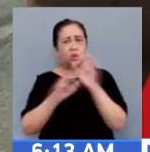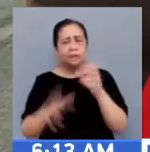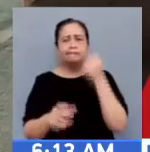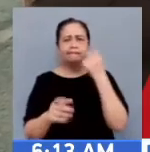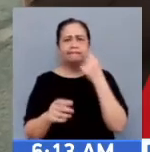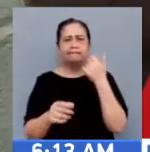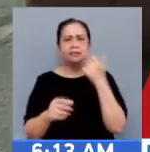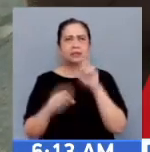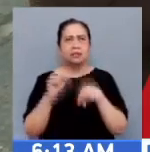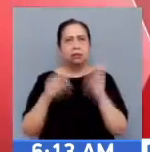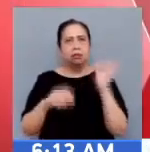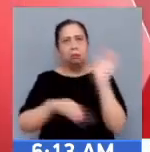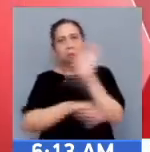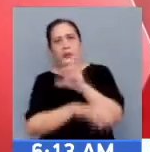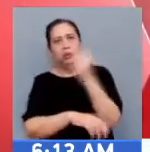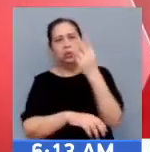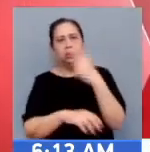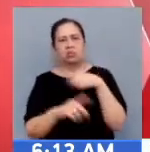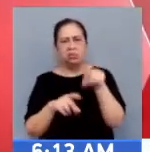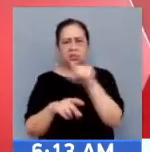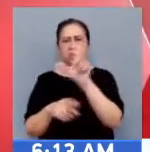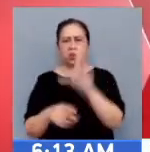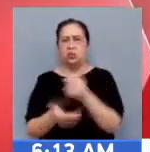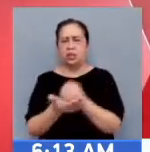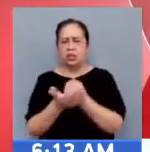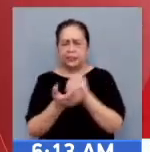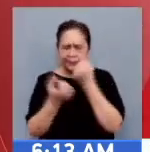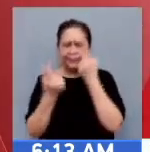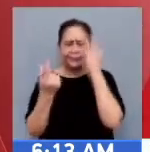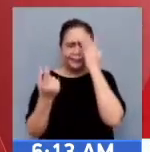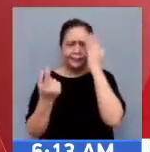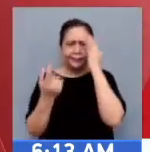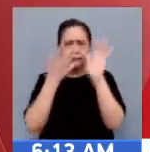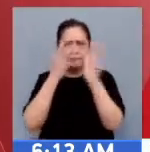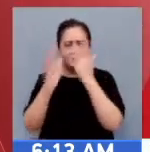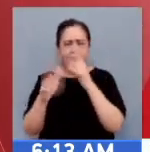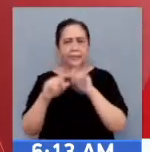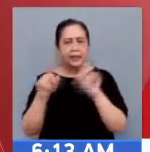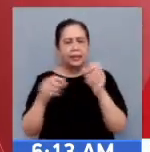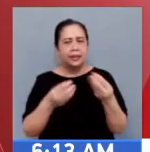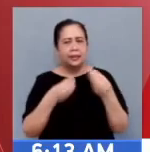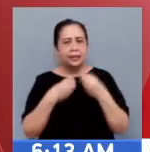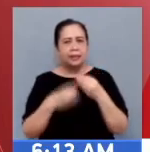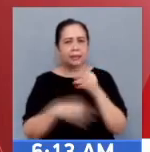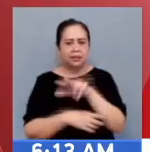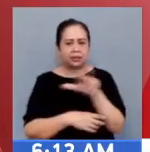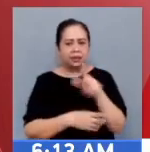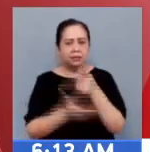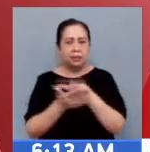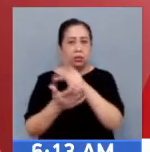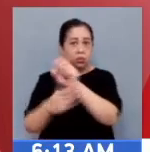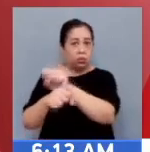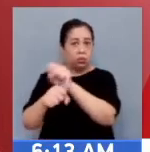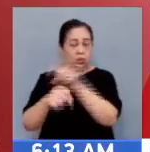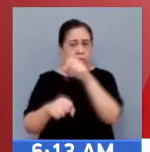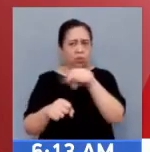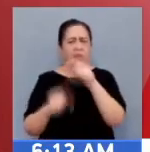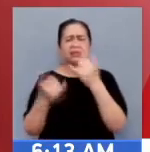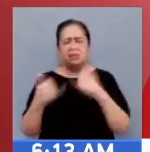naman talaga mataas yung sahod din. Ano? Sabi nga natin, bagamat nagbigay ng 33 pesos, pero kulang at kulang